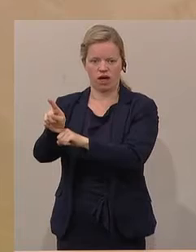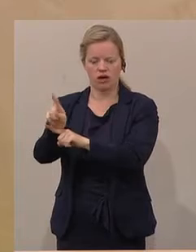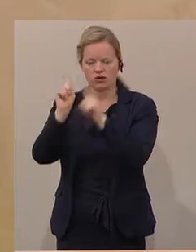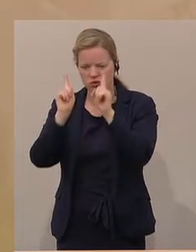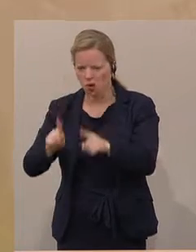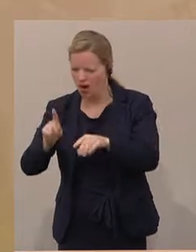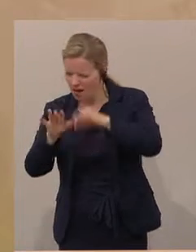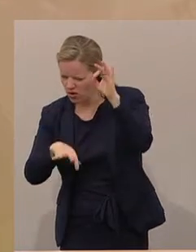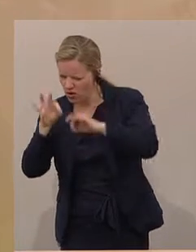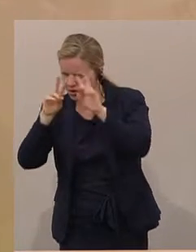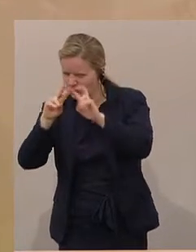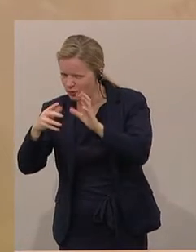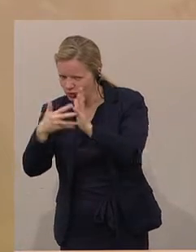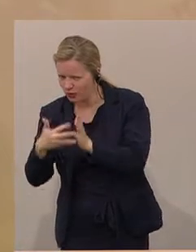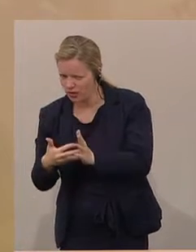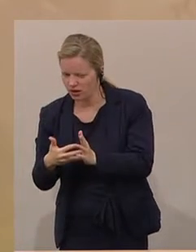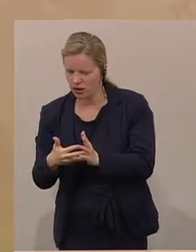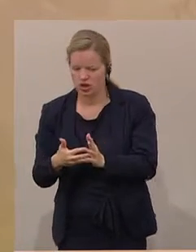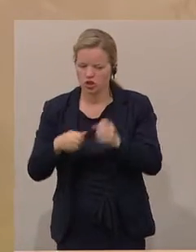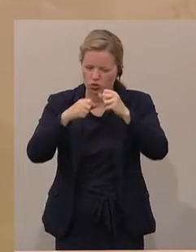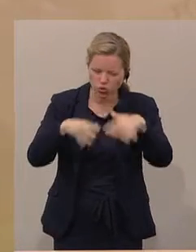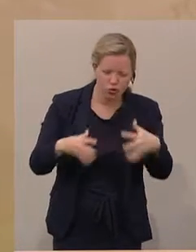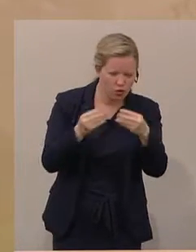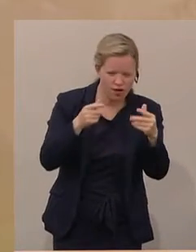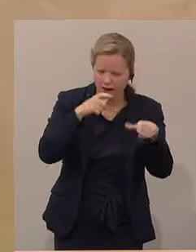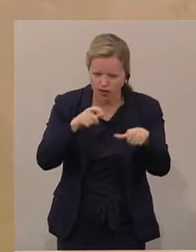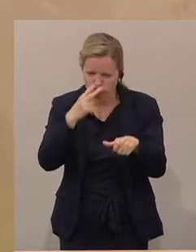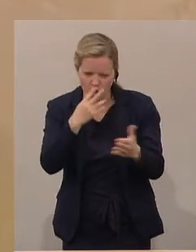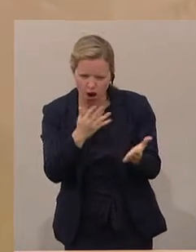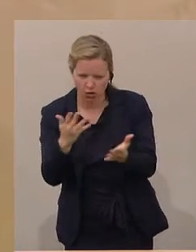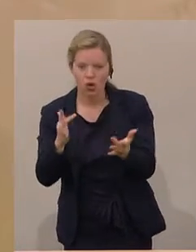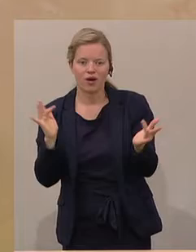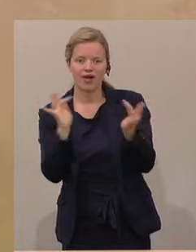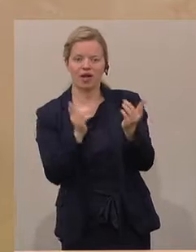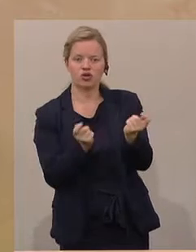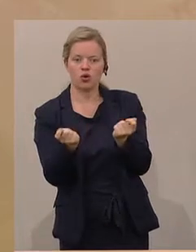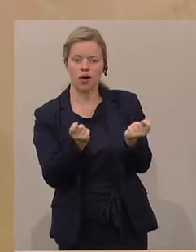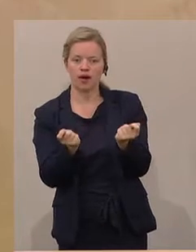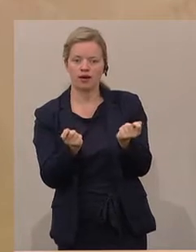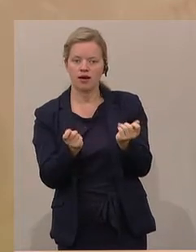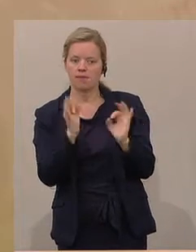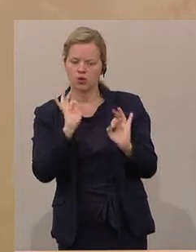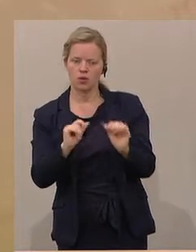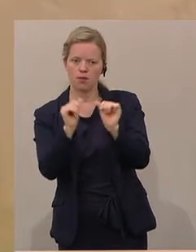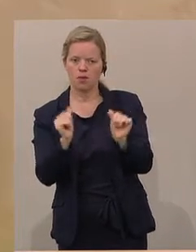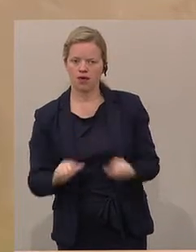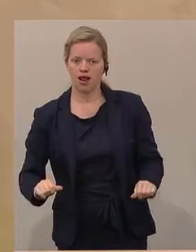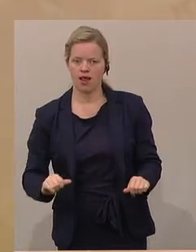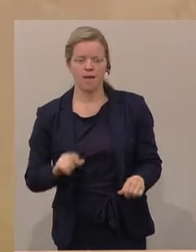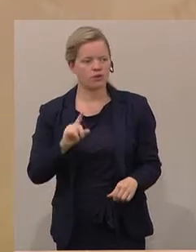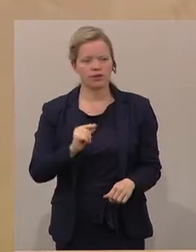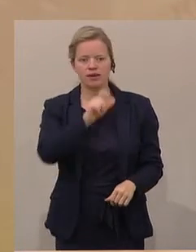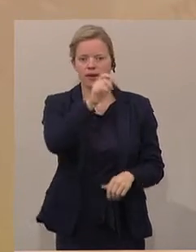evaluieren, zu überprüfen, überalterte Strukturen in den Abteilungen zu eruieren und gegenzusteuern mit konkreten Modellen, dass man nicht erst, wenn